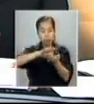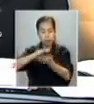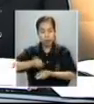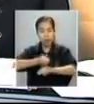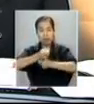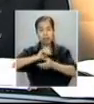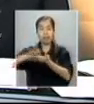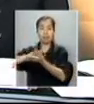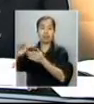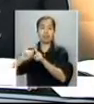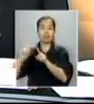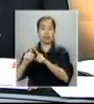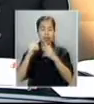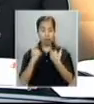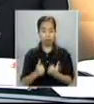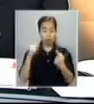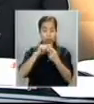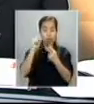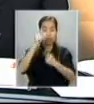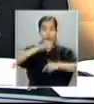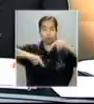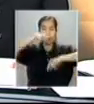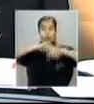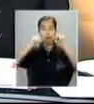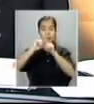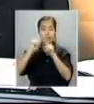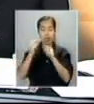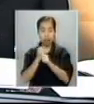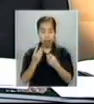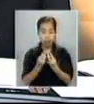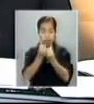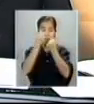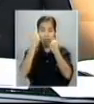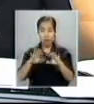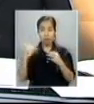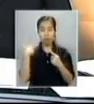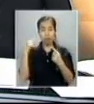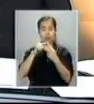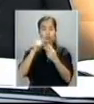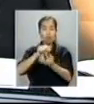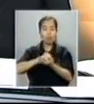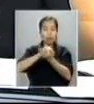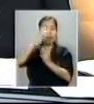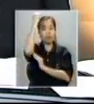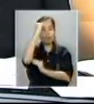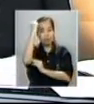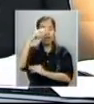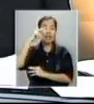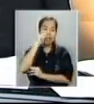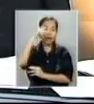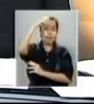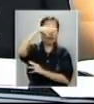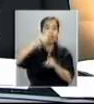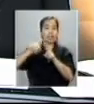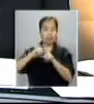ค่ะขณะเดียวกันนะคะหลังจากที่มีการตรวจสอบพื้นที่โดยละเอียดเสร็จสิ้นแล้วนะคะบริการสาธารณะและระบบสาธารณูปโภคต่างๆ